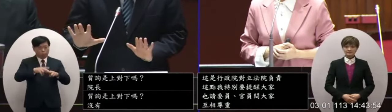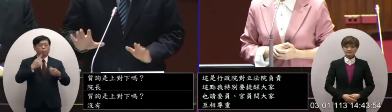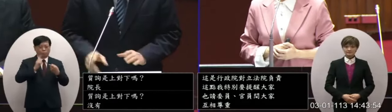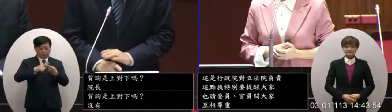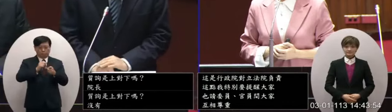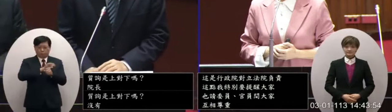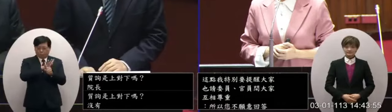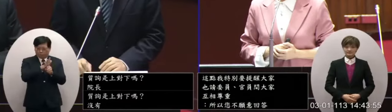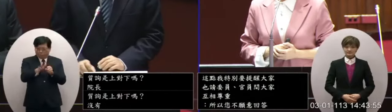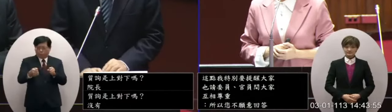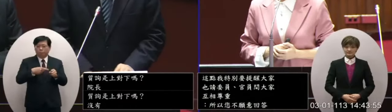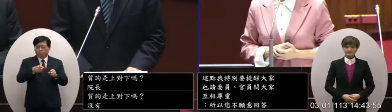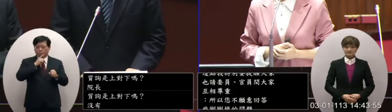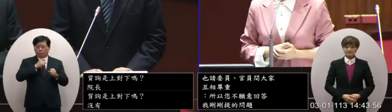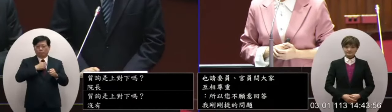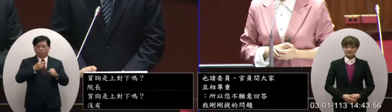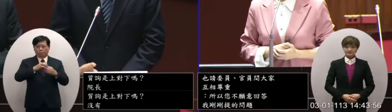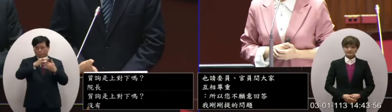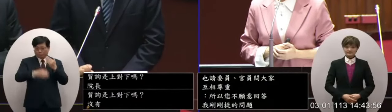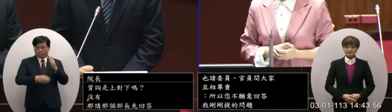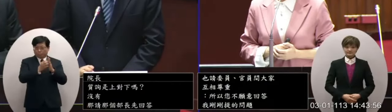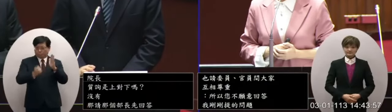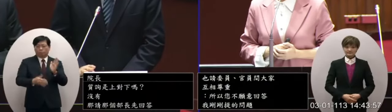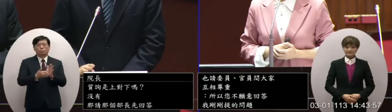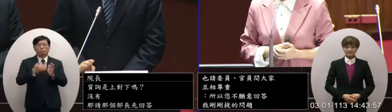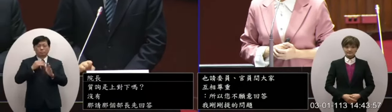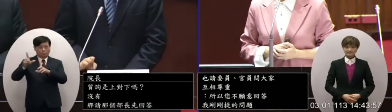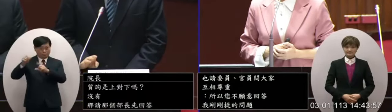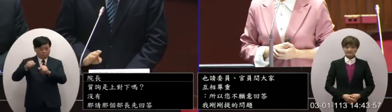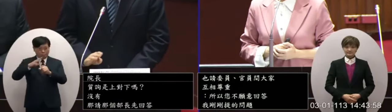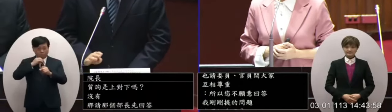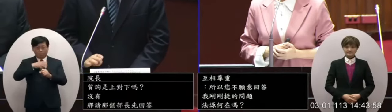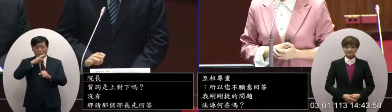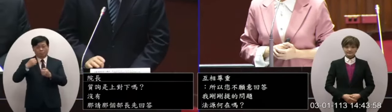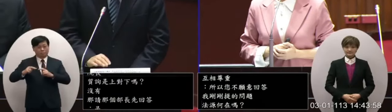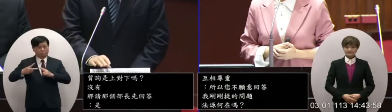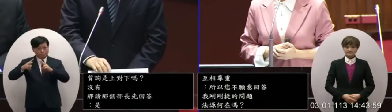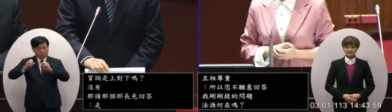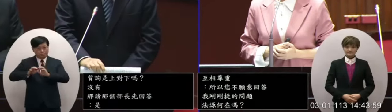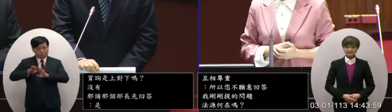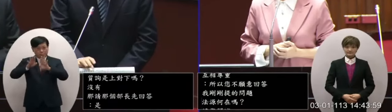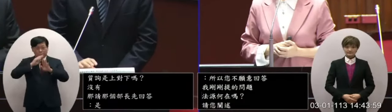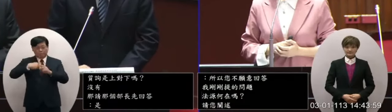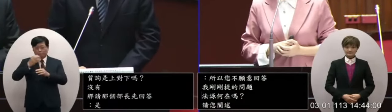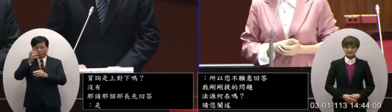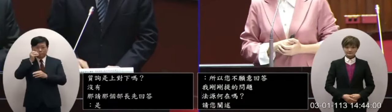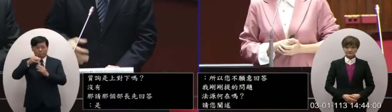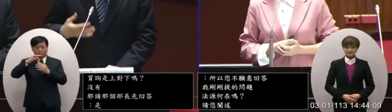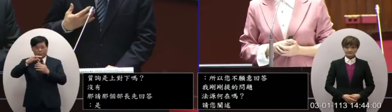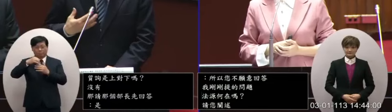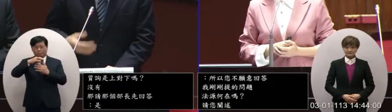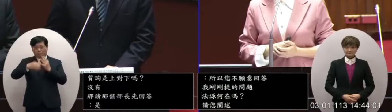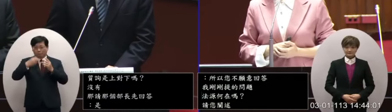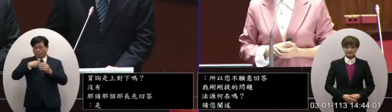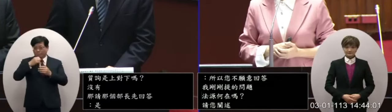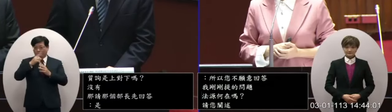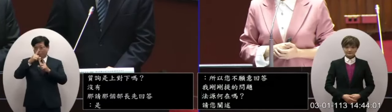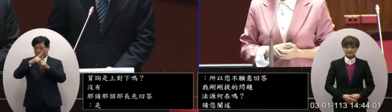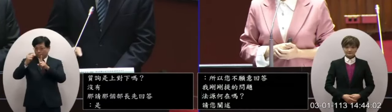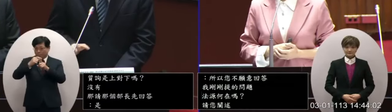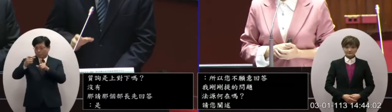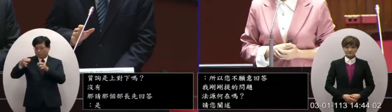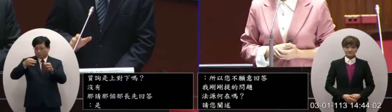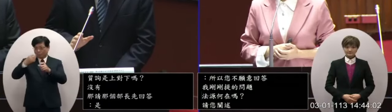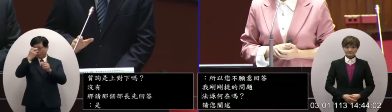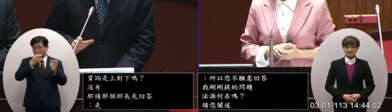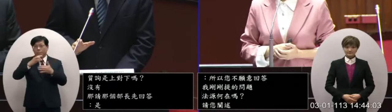经不用了哈，我们现在是用发展观光条例跟旅行业管理规则。那旅行业管理规则赋予我们观光署